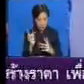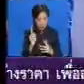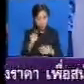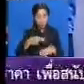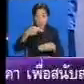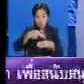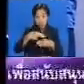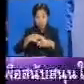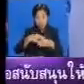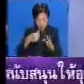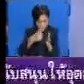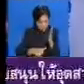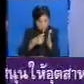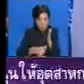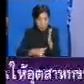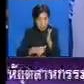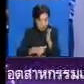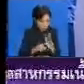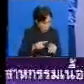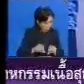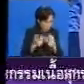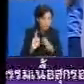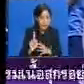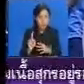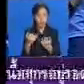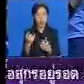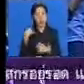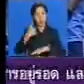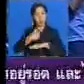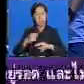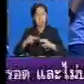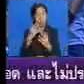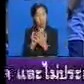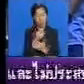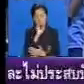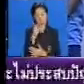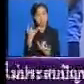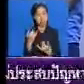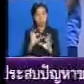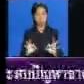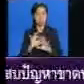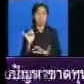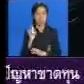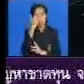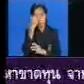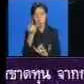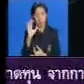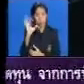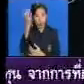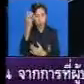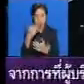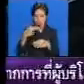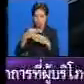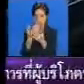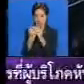ตน้ำมันเนี่ยนะครับทางด้านคุณกรจติกาวณิชรัฐมนตรีว่าการกระทรวงการคลังยังยืนยันนะครับว่ายังไม่จำเป็นครับเพราะว่าราคาน้ำมันในตลาดโลกนั้นมีการลดลงต่ำ